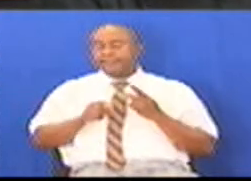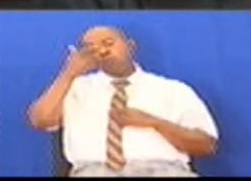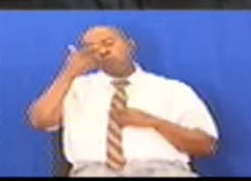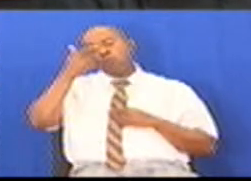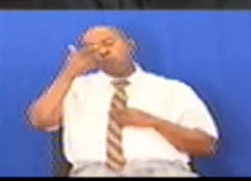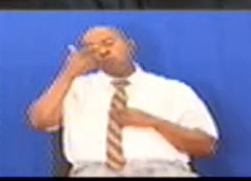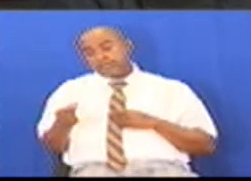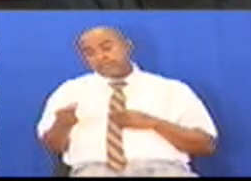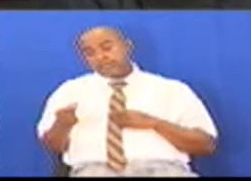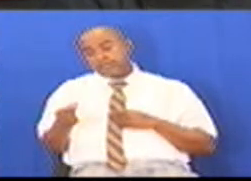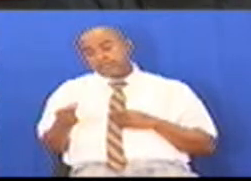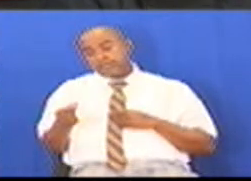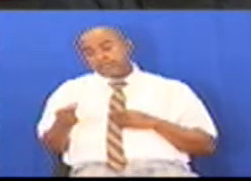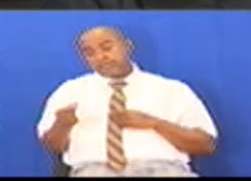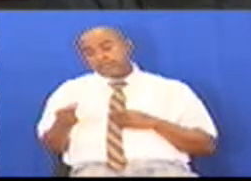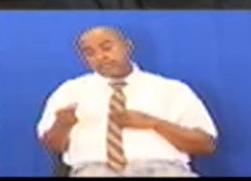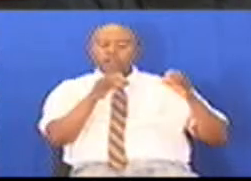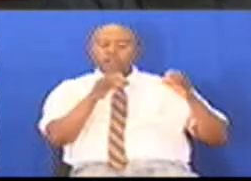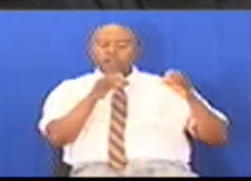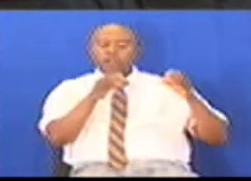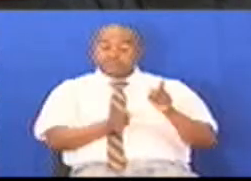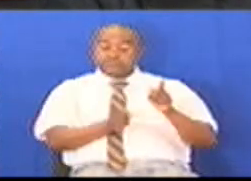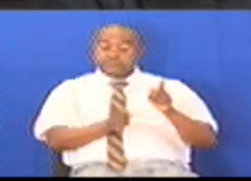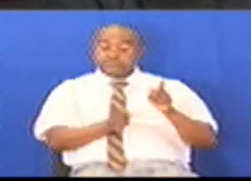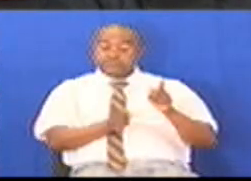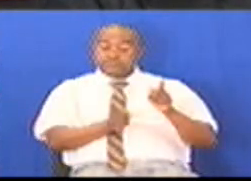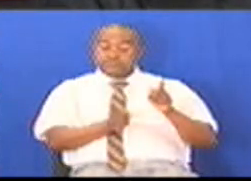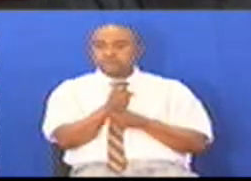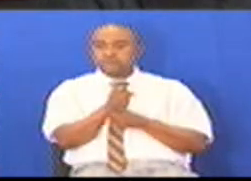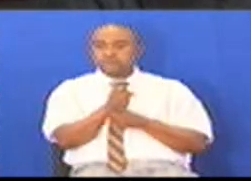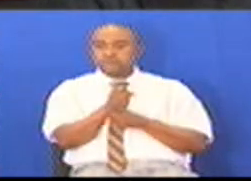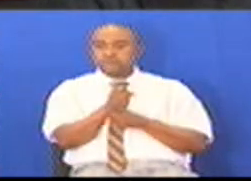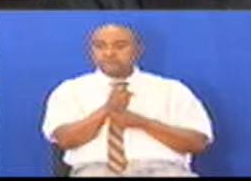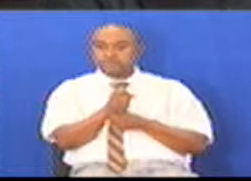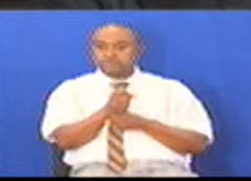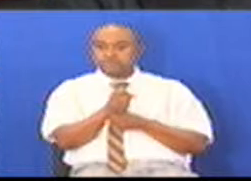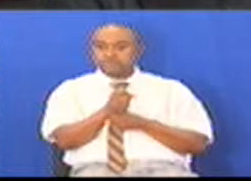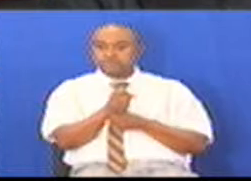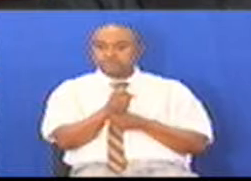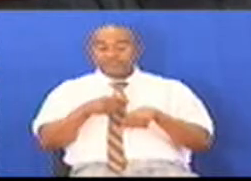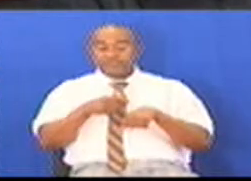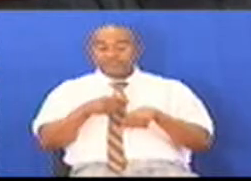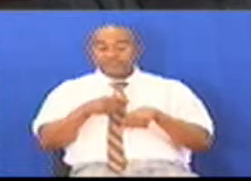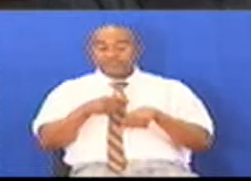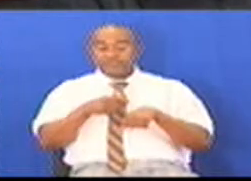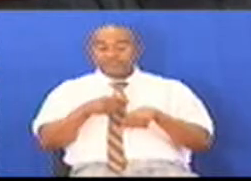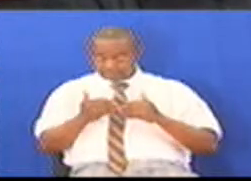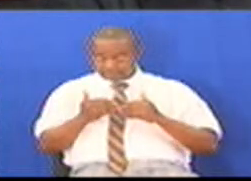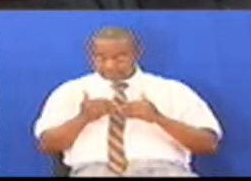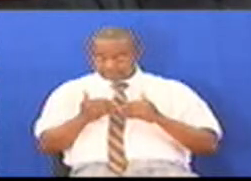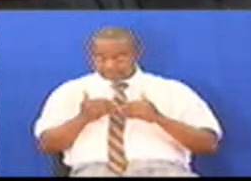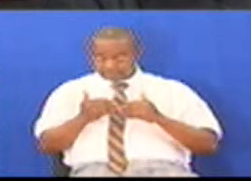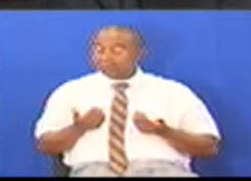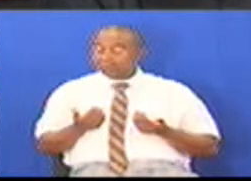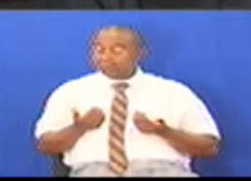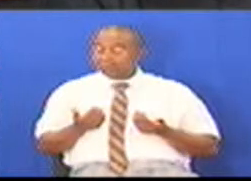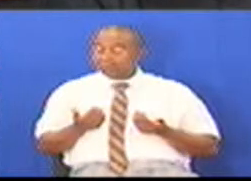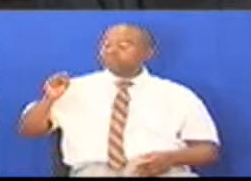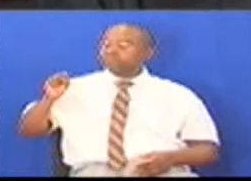kuwa kiongozi wa kamati hii ya bajeti, wakati Mheshimiwa Simba Chawene alipopata kazi